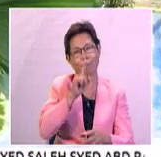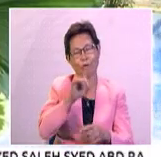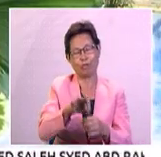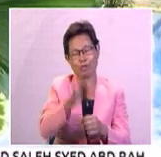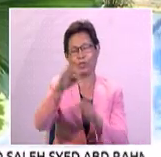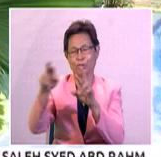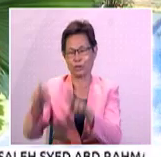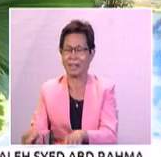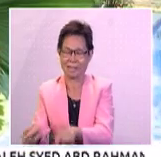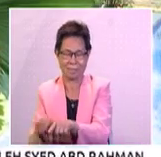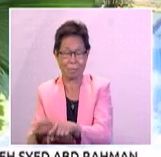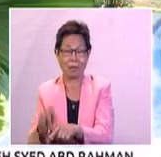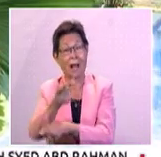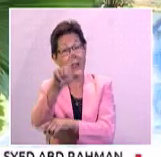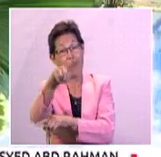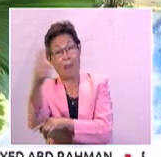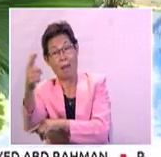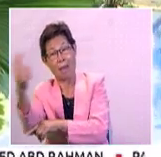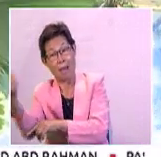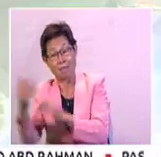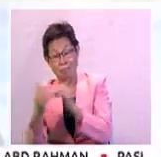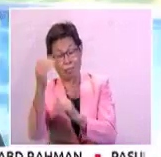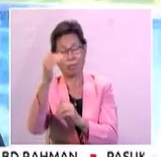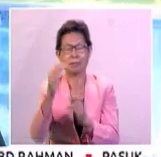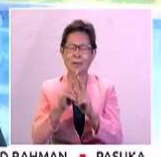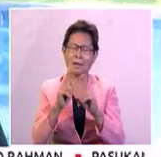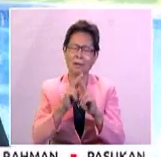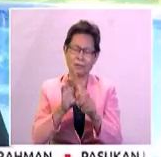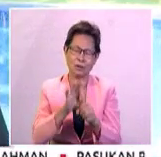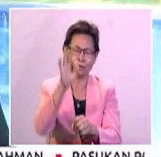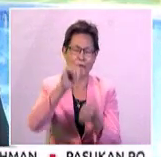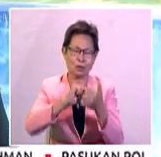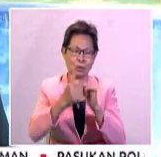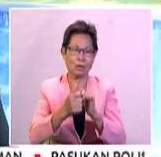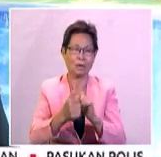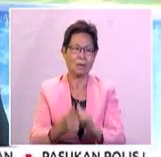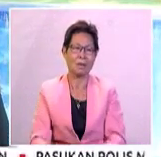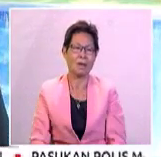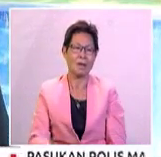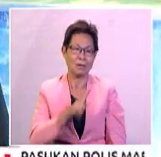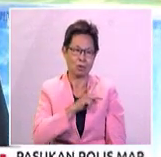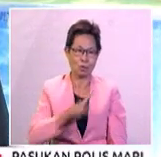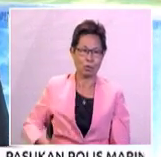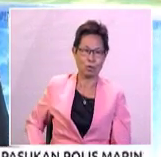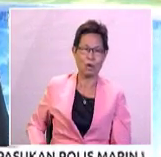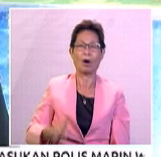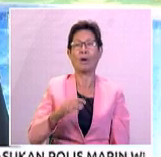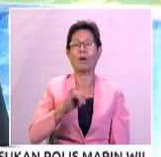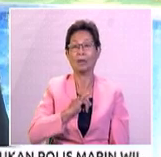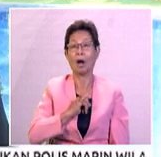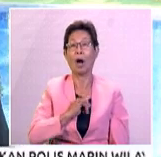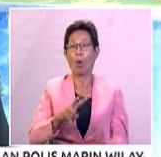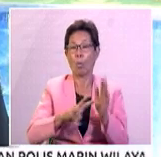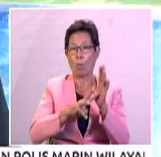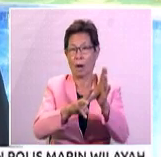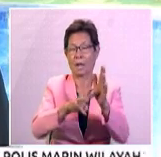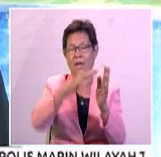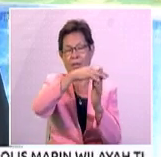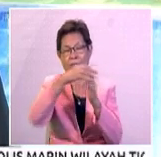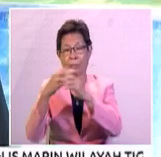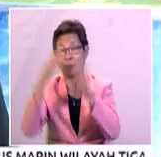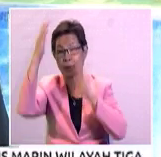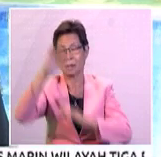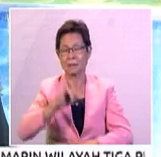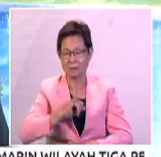tetapi selebihnya juga sangat berjiwa sukan. Dalat Tuanku, bagi pihak komuniti rugby Malaysia,